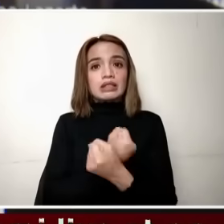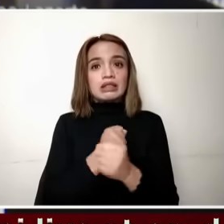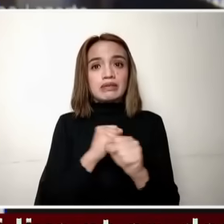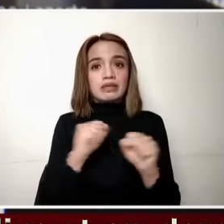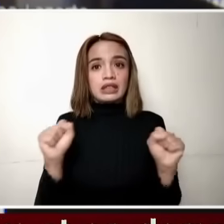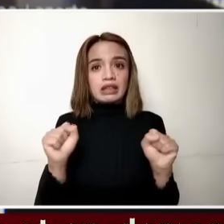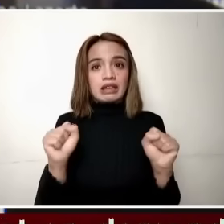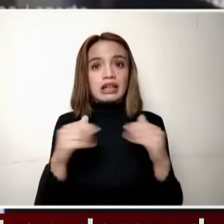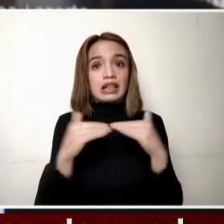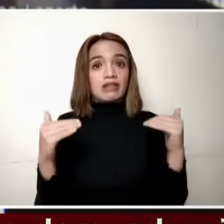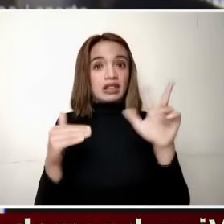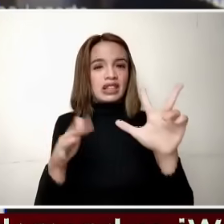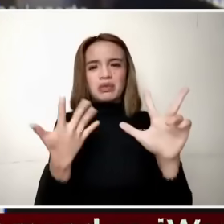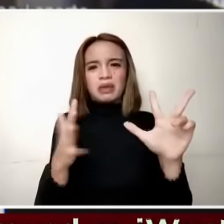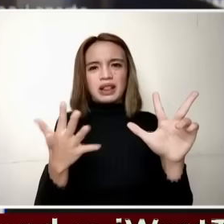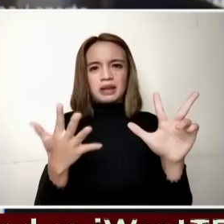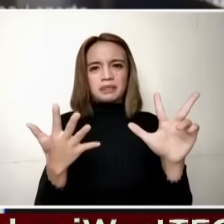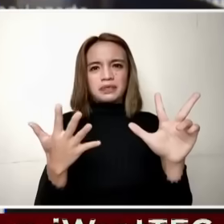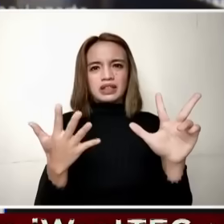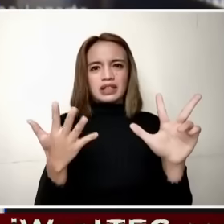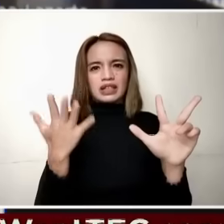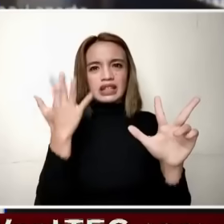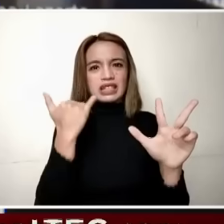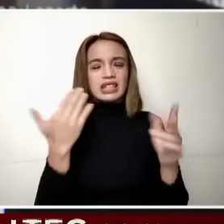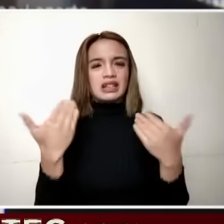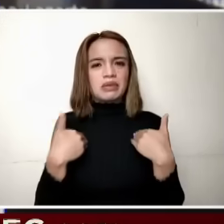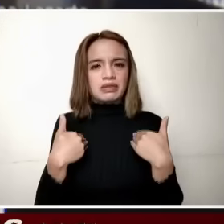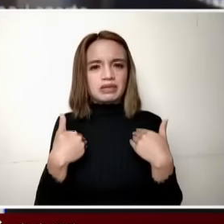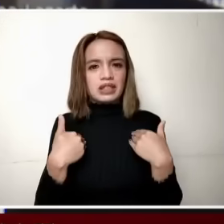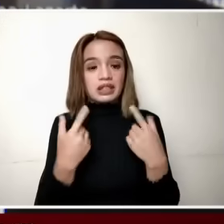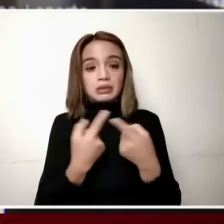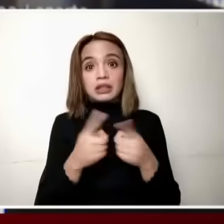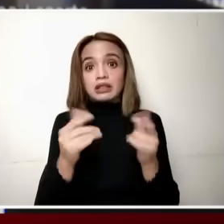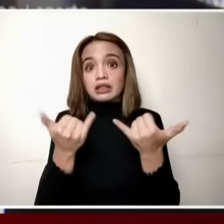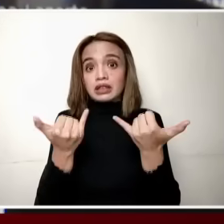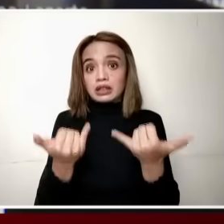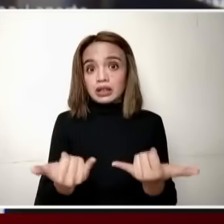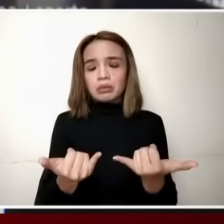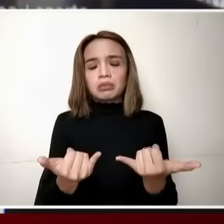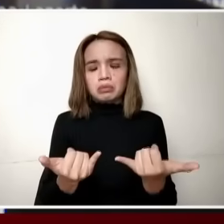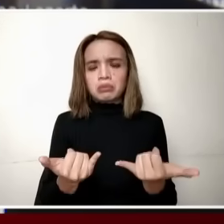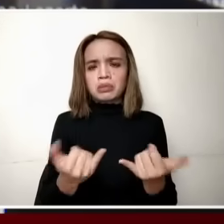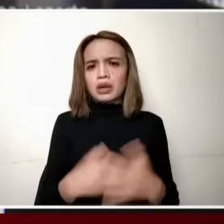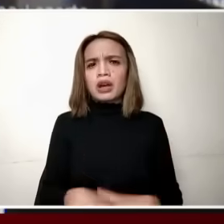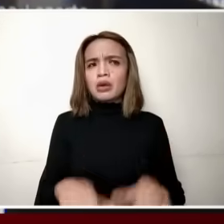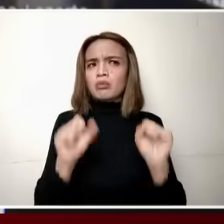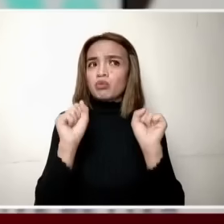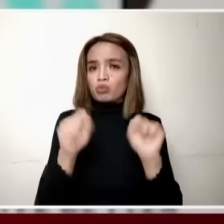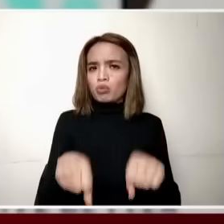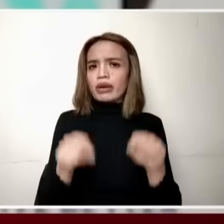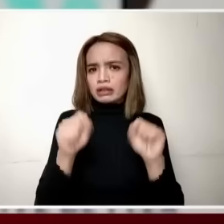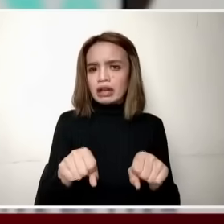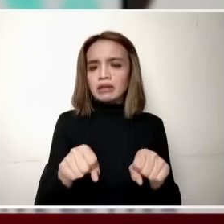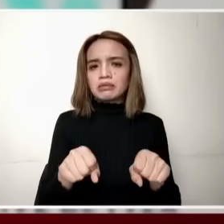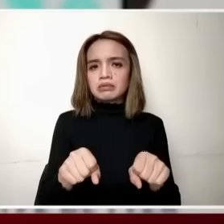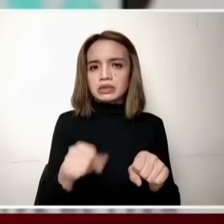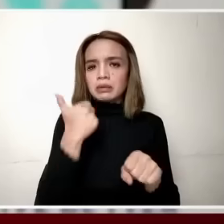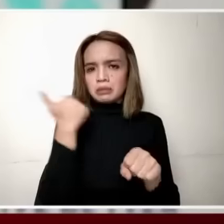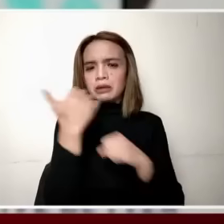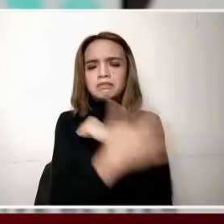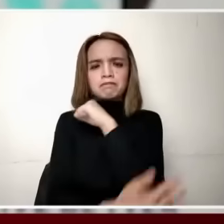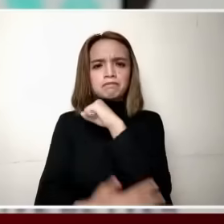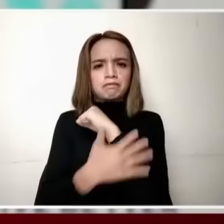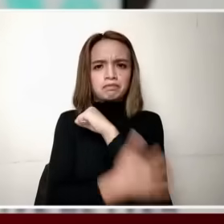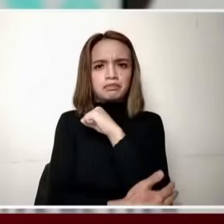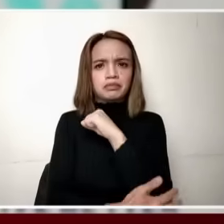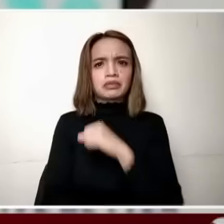ng live virus. Kaya sa kasalukuyan, maaring gagawin natin ito sa ibang bansa. Depende po yan sa